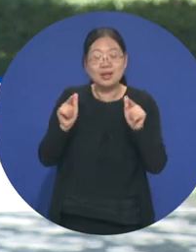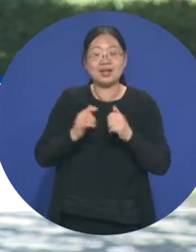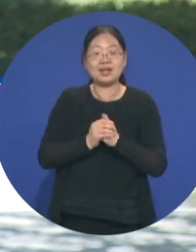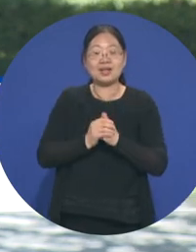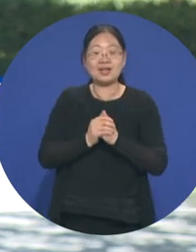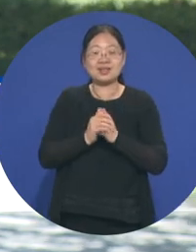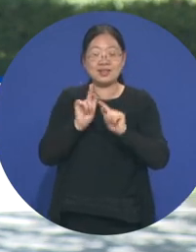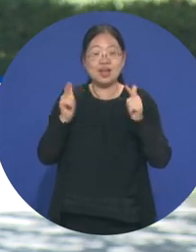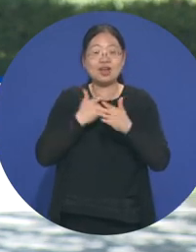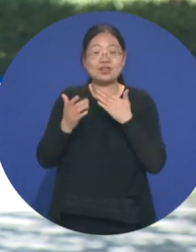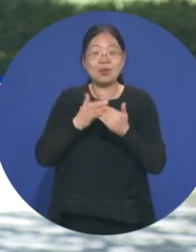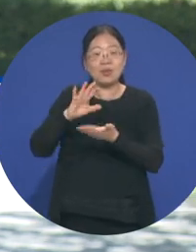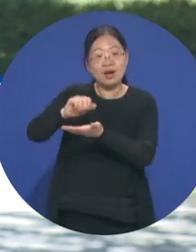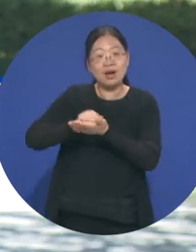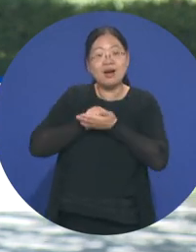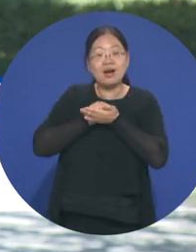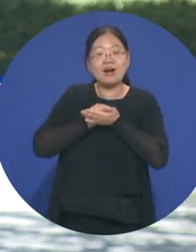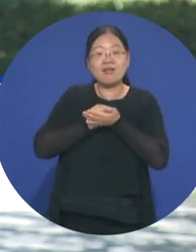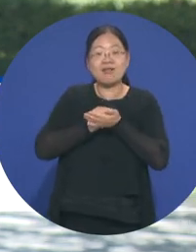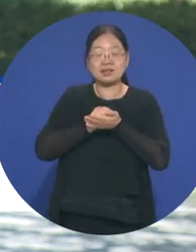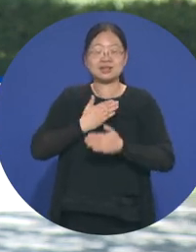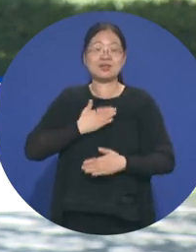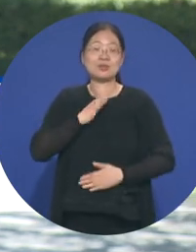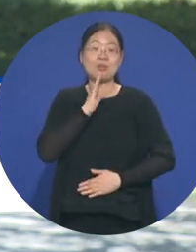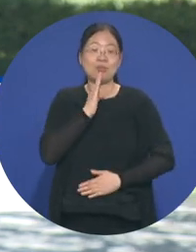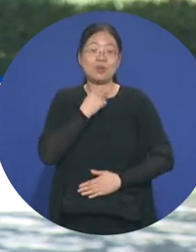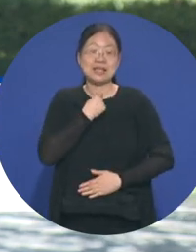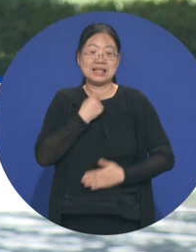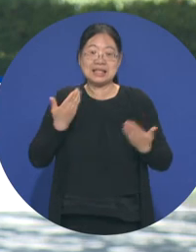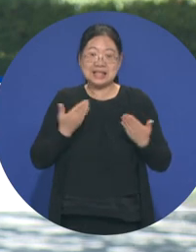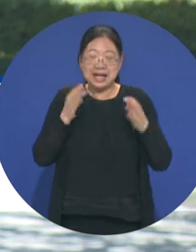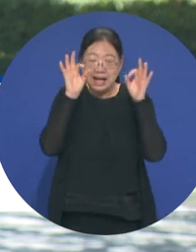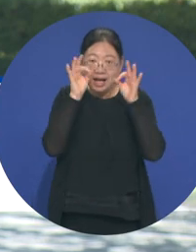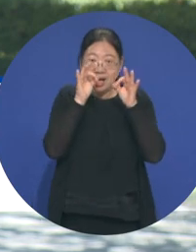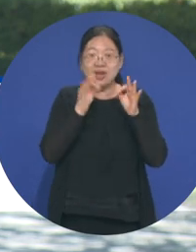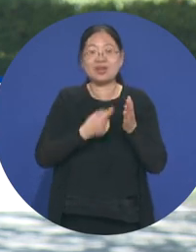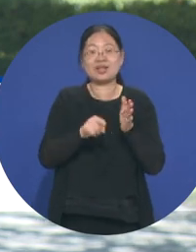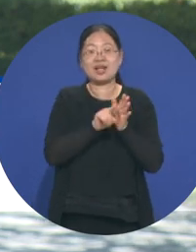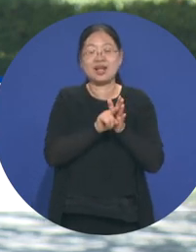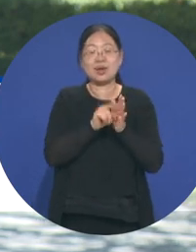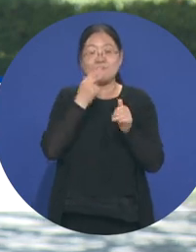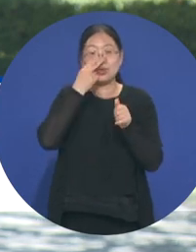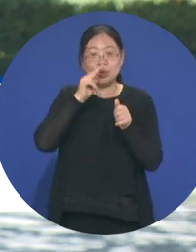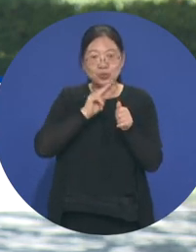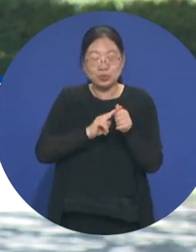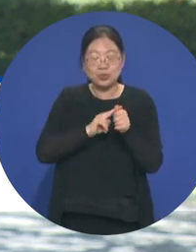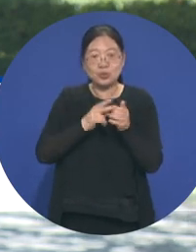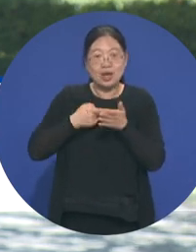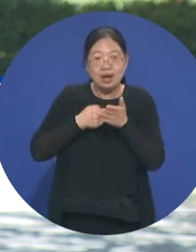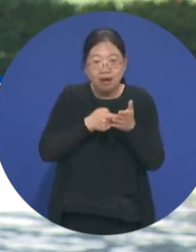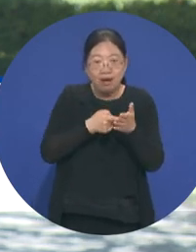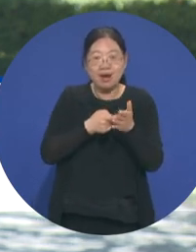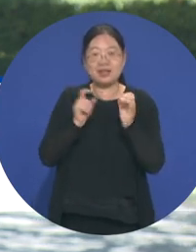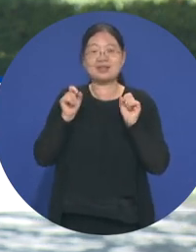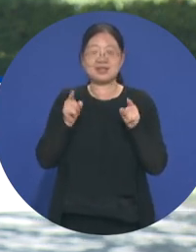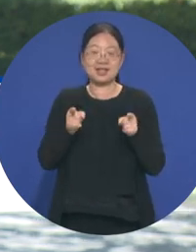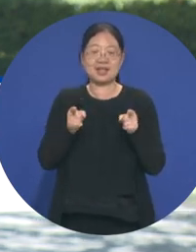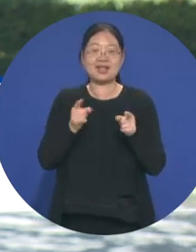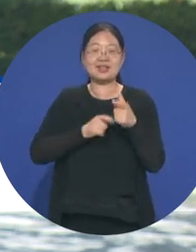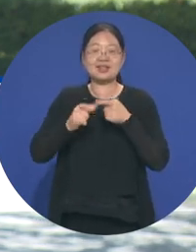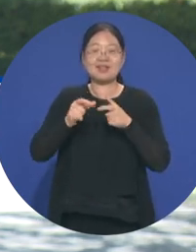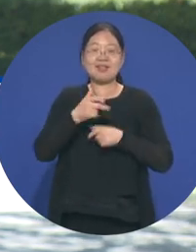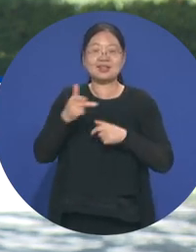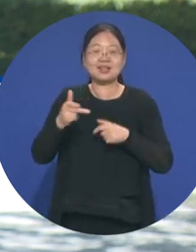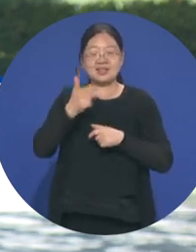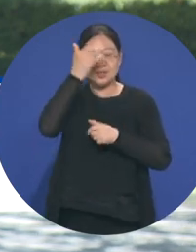어 다양한 경험을함으로써 자기가 정말 하고 싶은 일을 찾게끔 하는 도전과 시도를 해보는 기회를